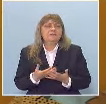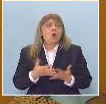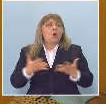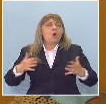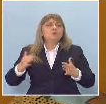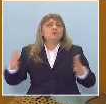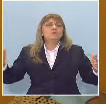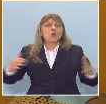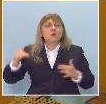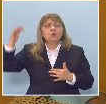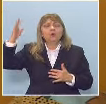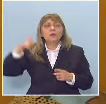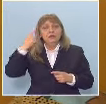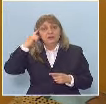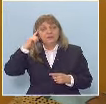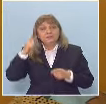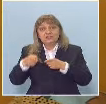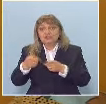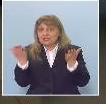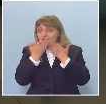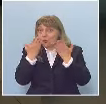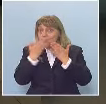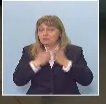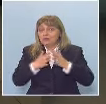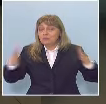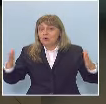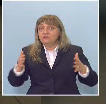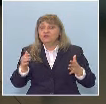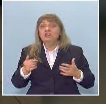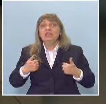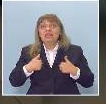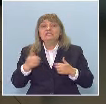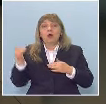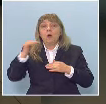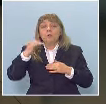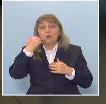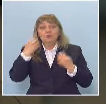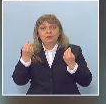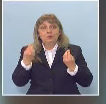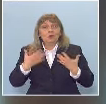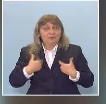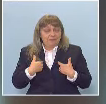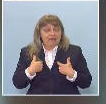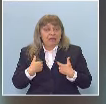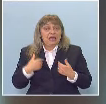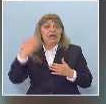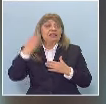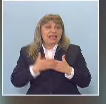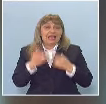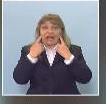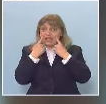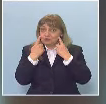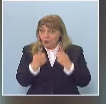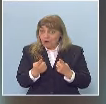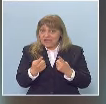големи имаше. Помислих, че те са изучавали повече и може да са по-добри от мен. Накрая просто... Обаче какво се оказа накрая? Накрая